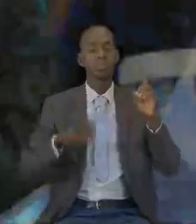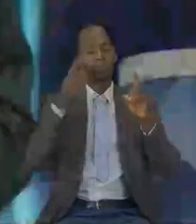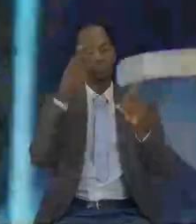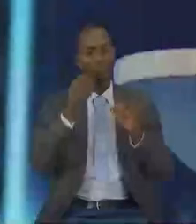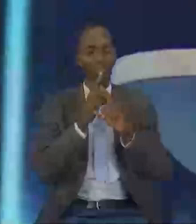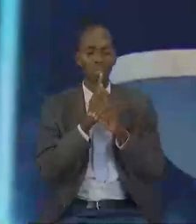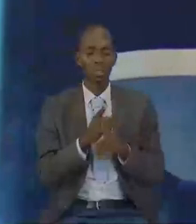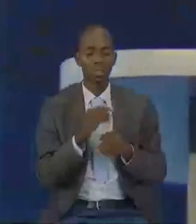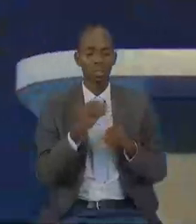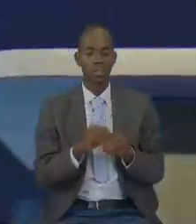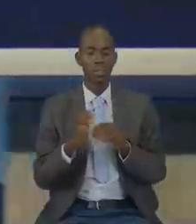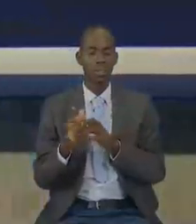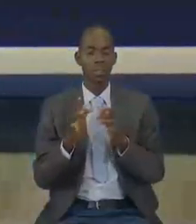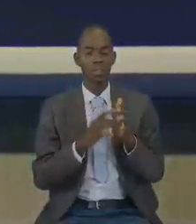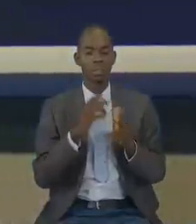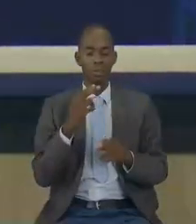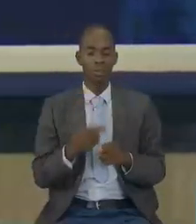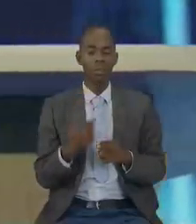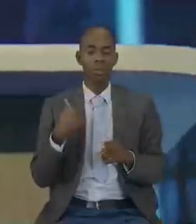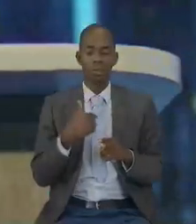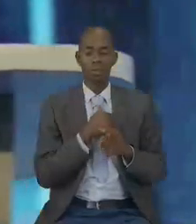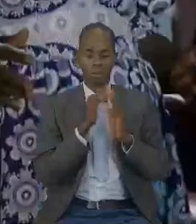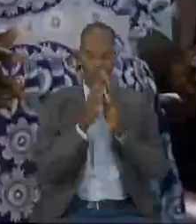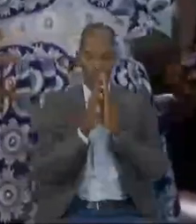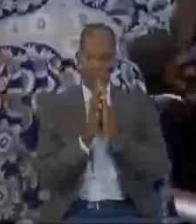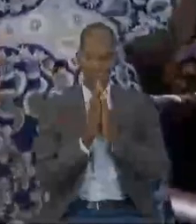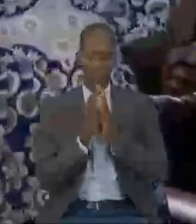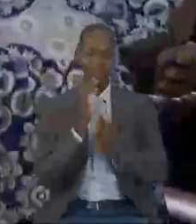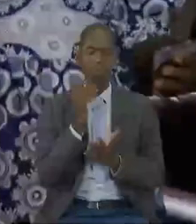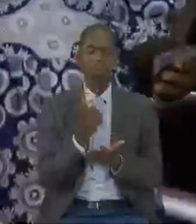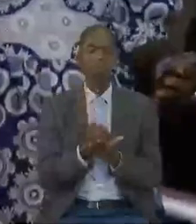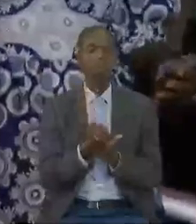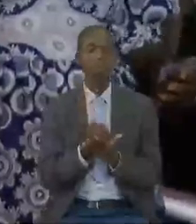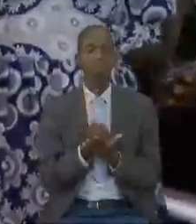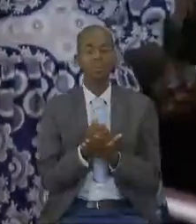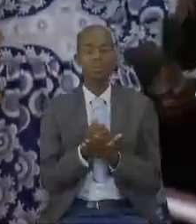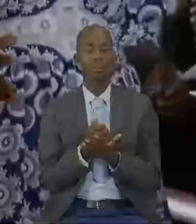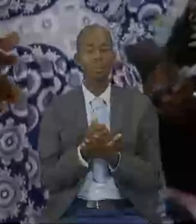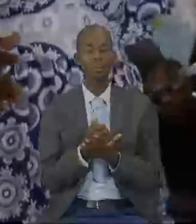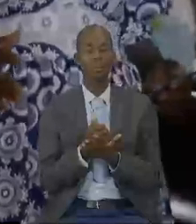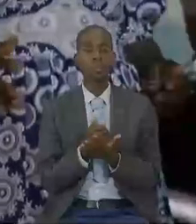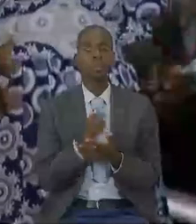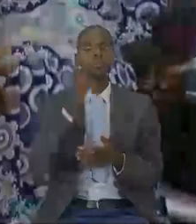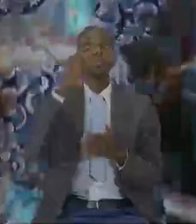merci Seigneur pour l'exaucement. Au nom de Jésus, nous prions.